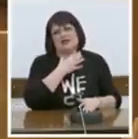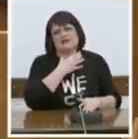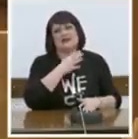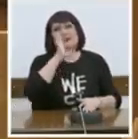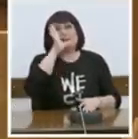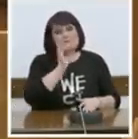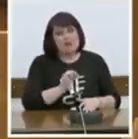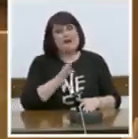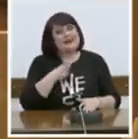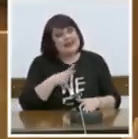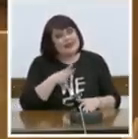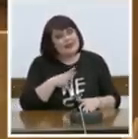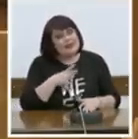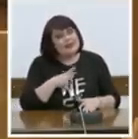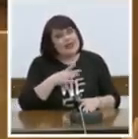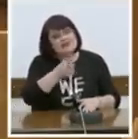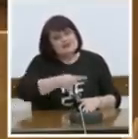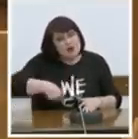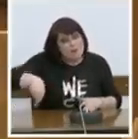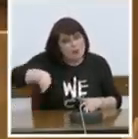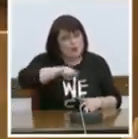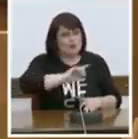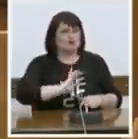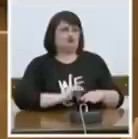βούληση όλων.